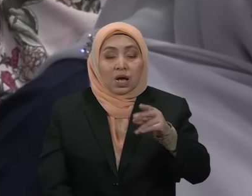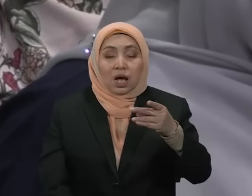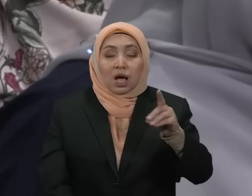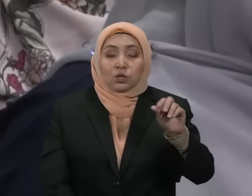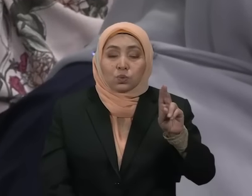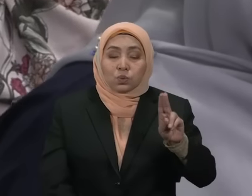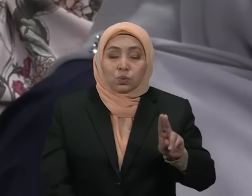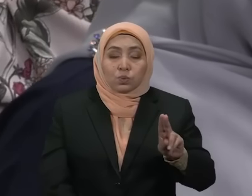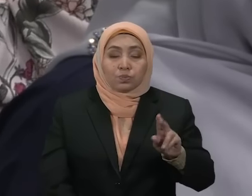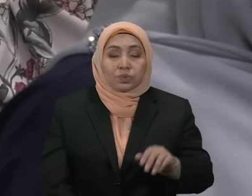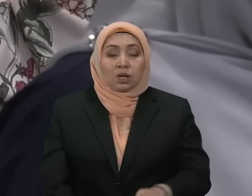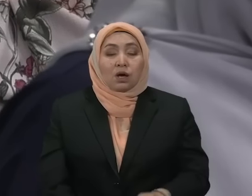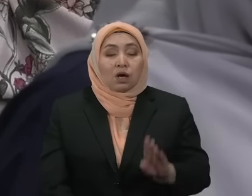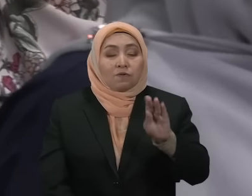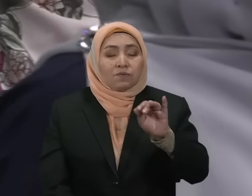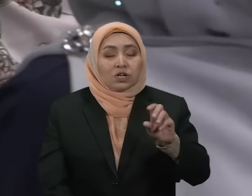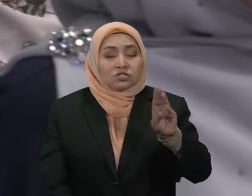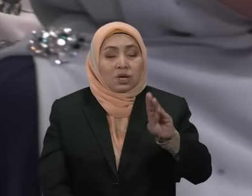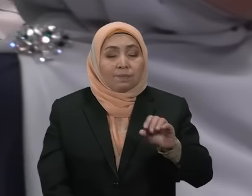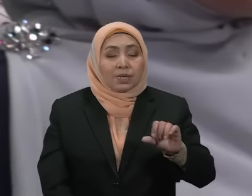Wajahadu. Fi